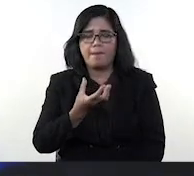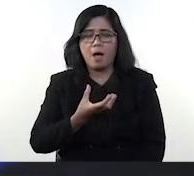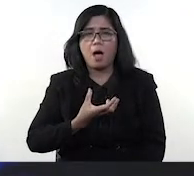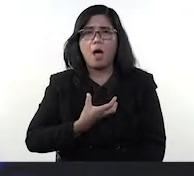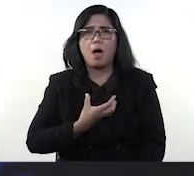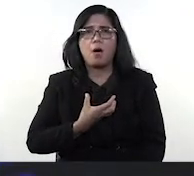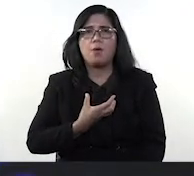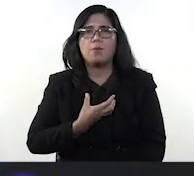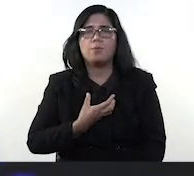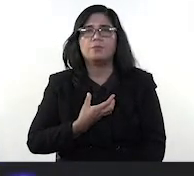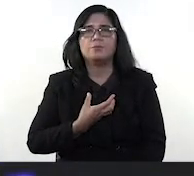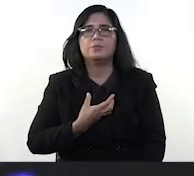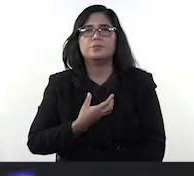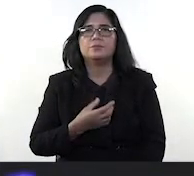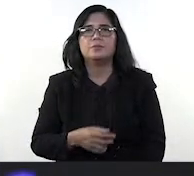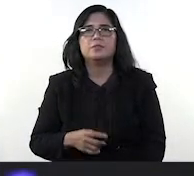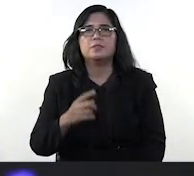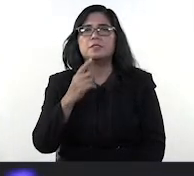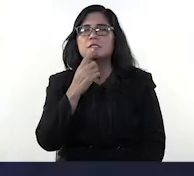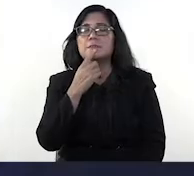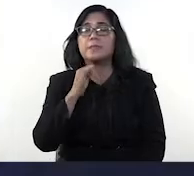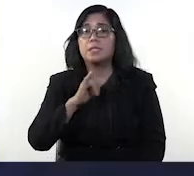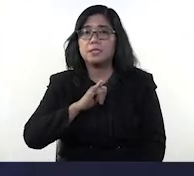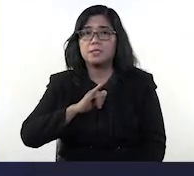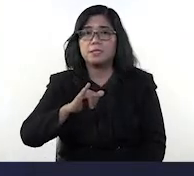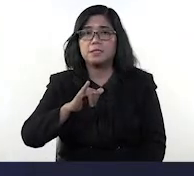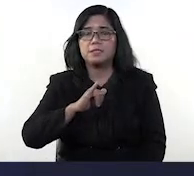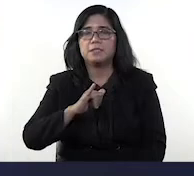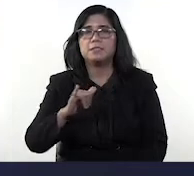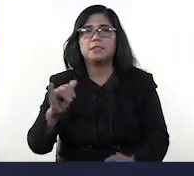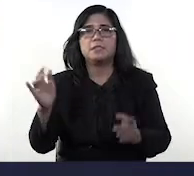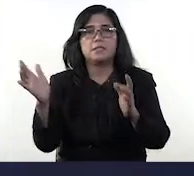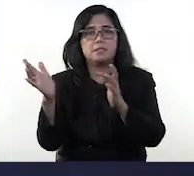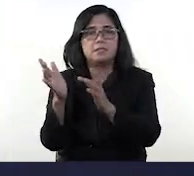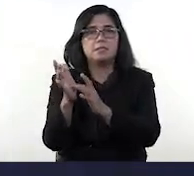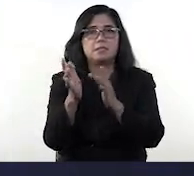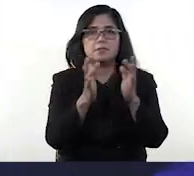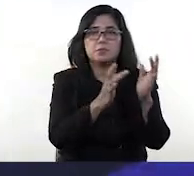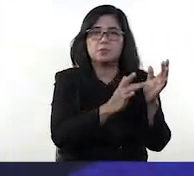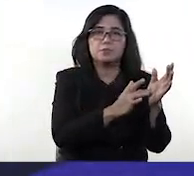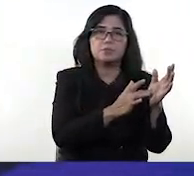sayap Mam sperti